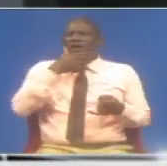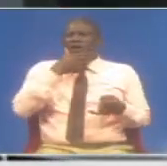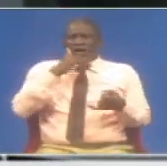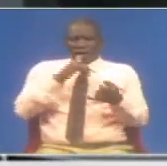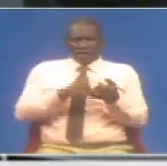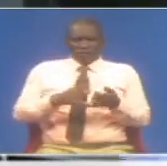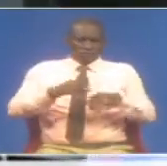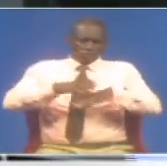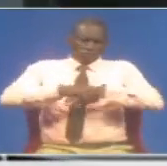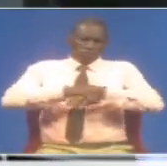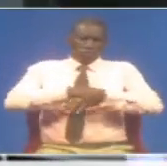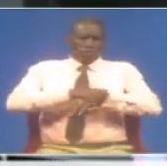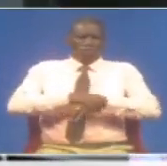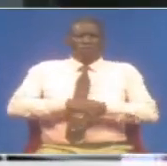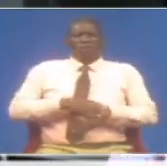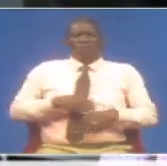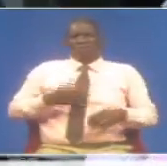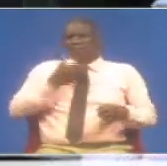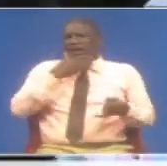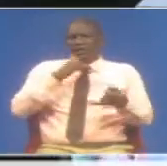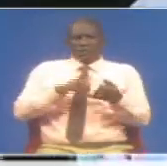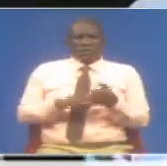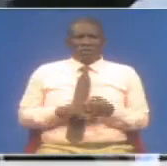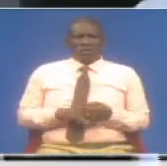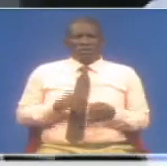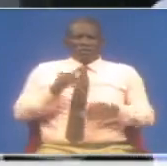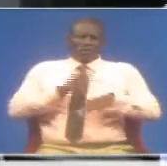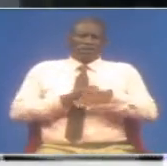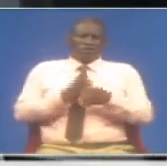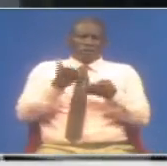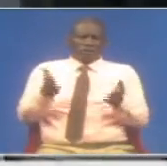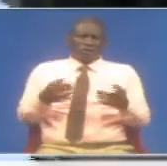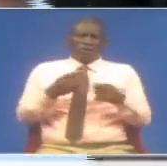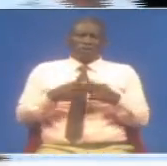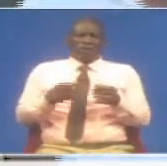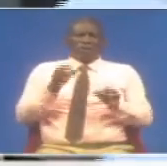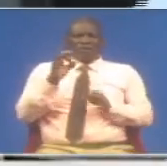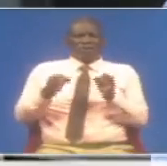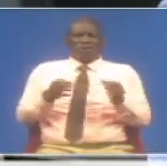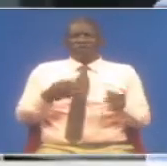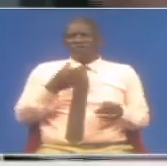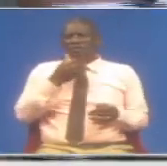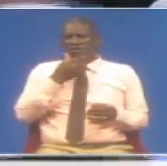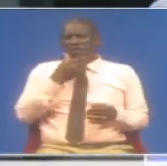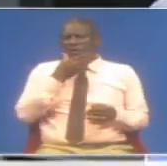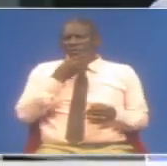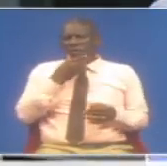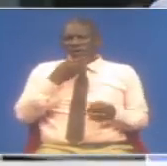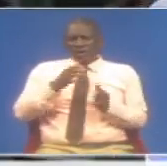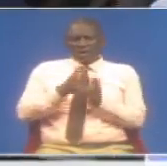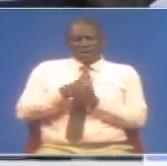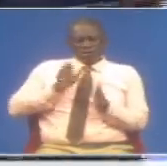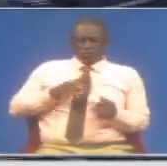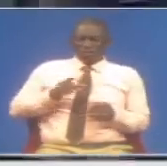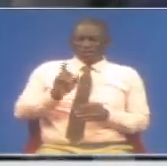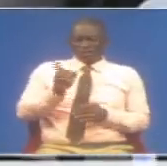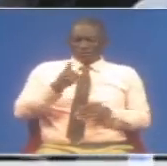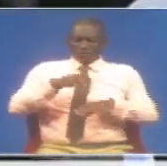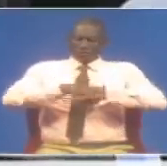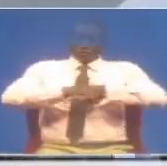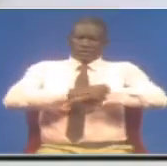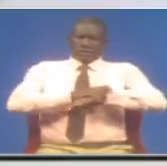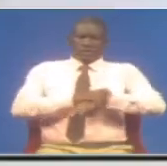massage mwanamume mwenzake. Kidogo inaleta picha nzuri. Lakini kama mwanamume kwa mwanamke kidogo kwa